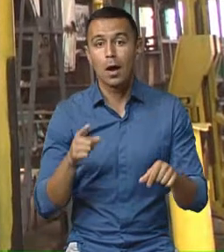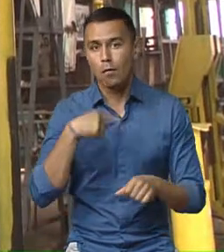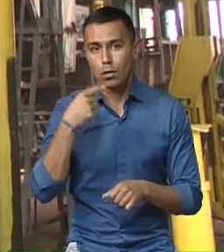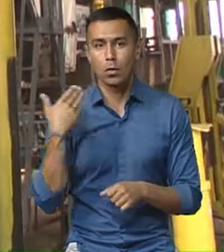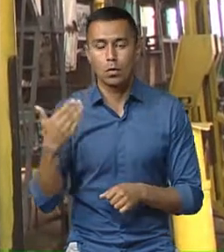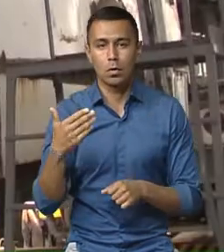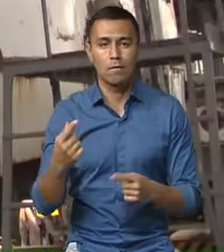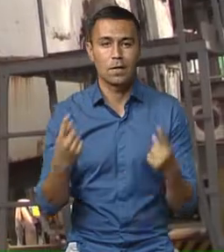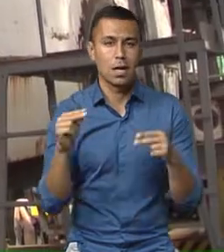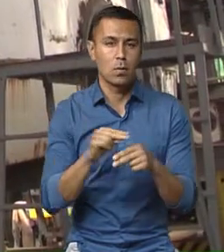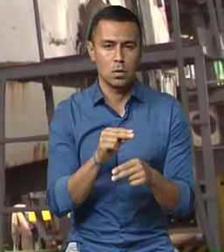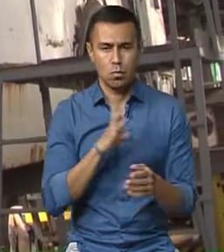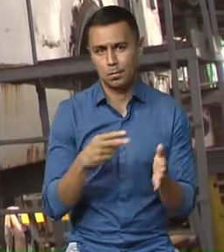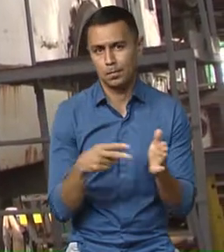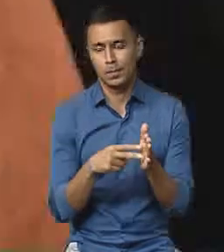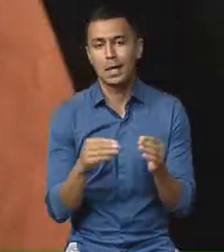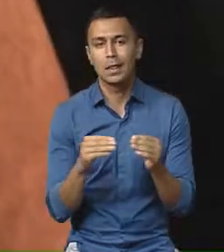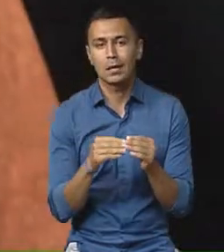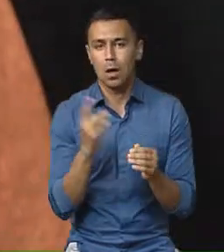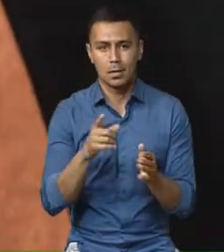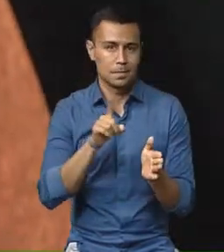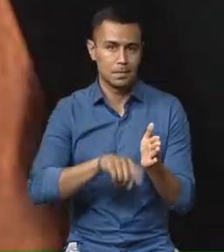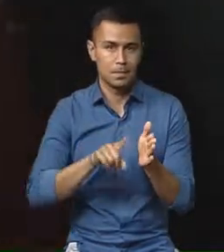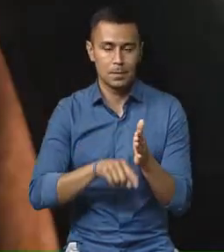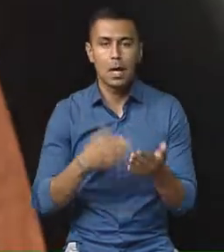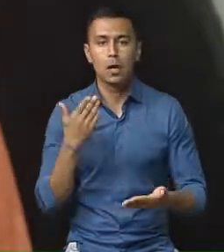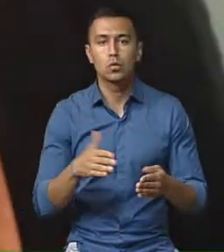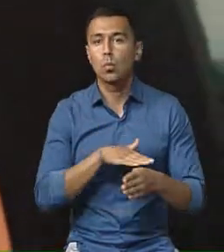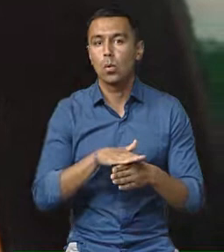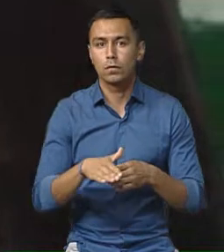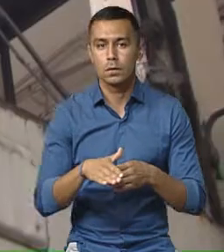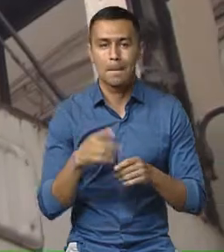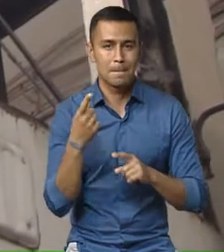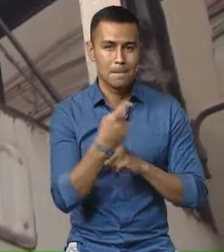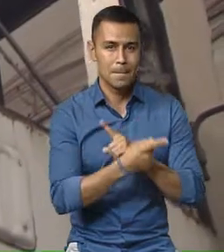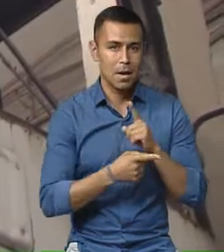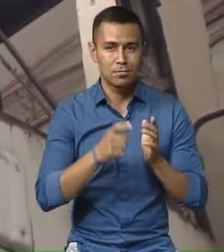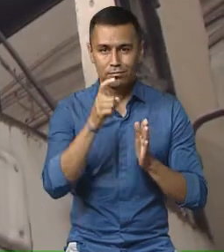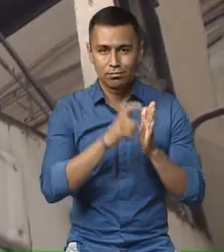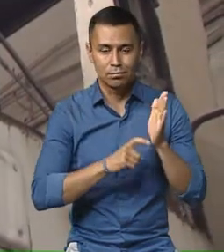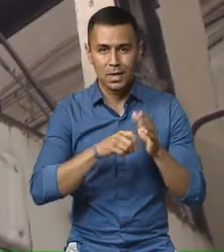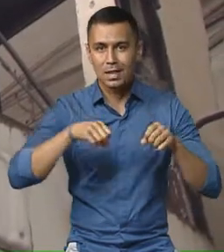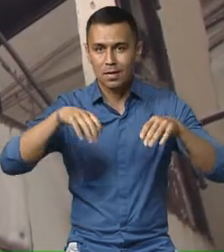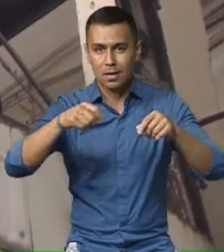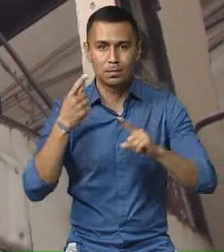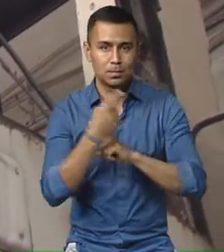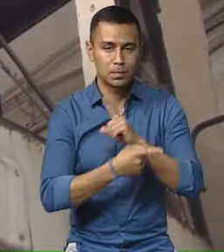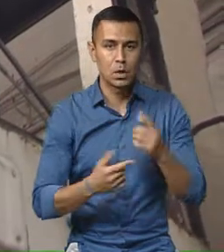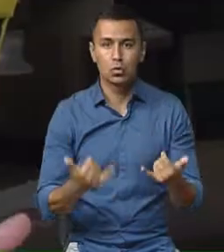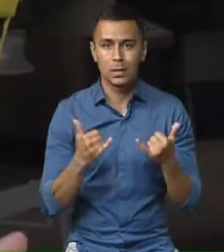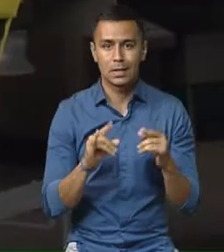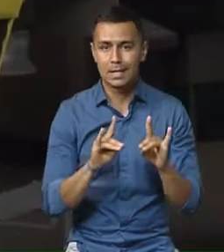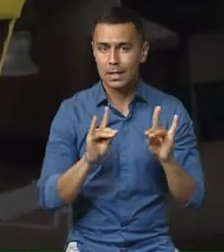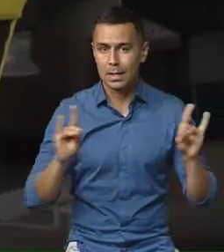його капремонт обійдеться в 10 разів дешевше. Якщо повністю переварити і LED-світильники, і сучасні